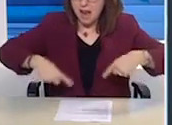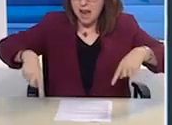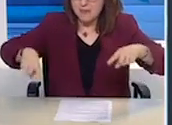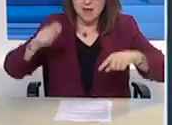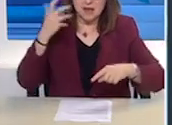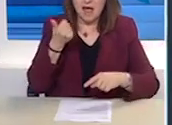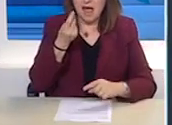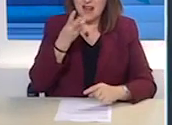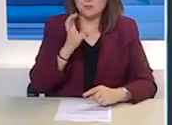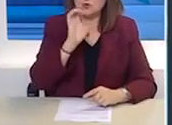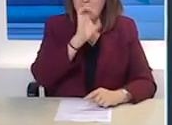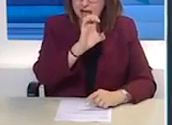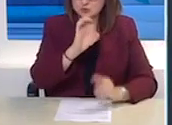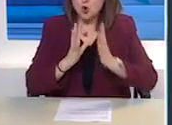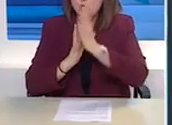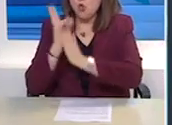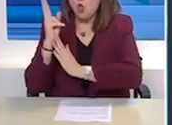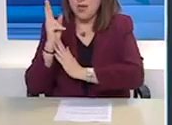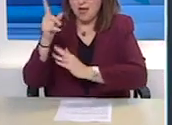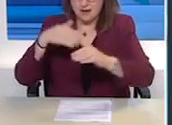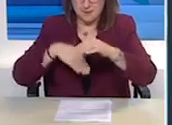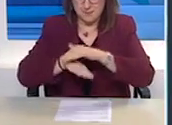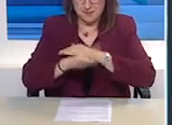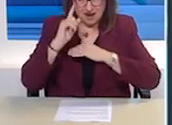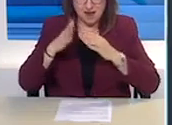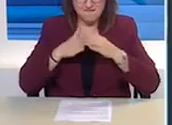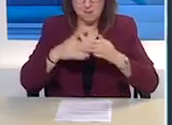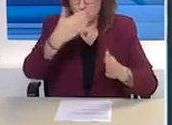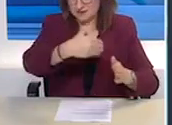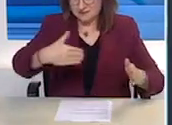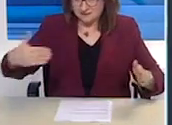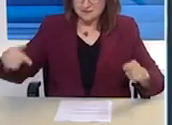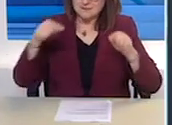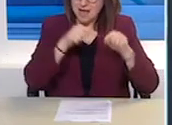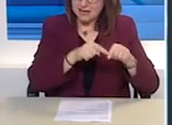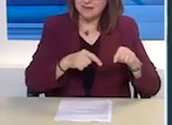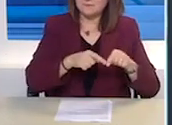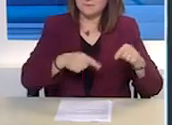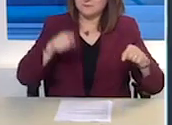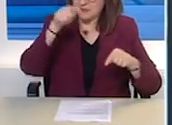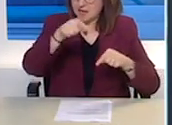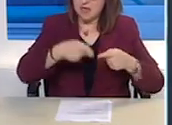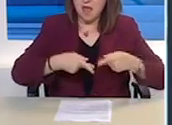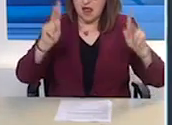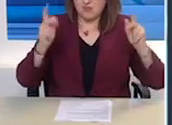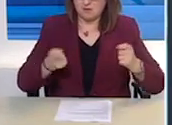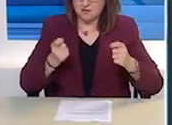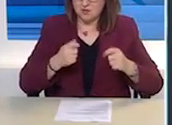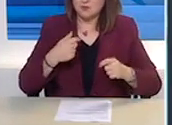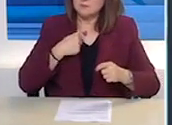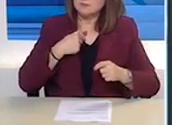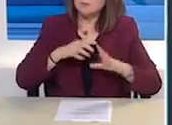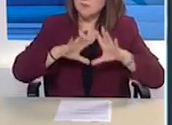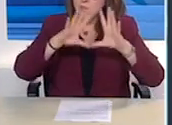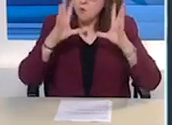δέσει. Πραγματοποιήθηκε η αναγκαία, η βασική τεχνική σύσκεψη εφαρμογής που αφορά στο ειδικό σχέδιο με όλους